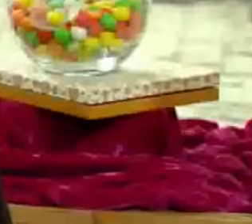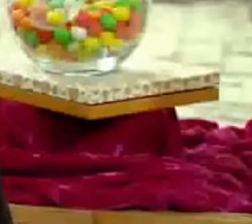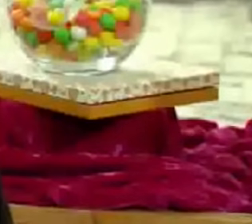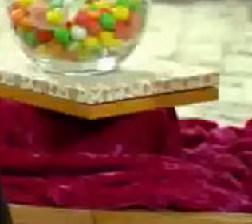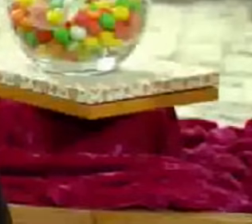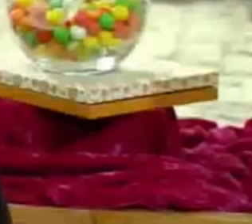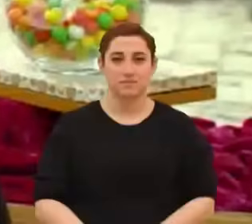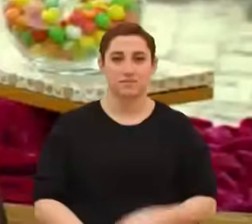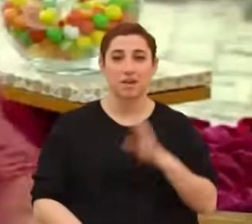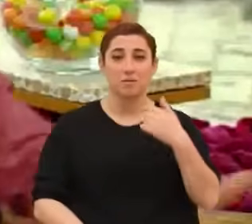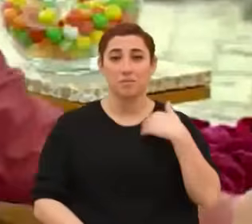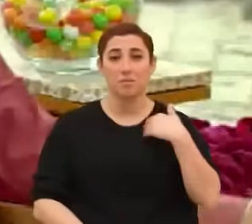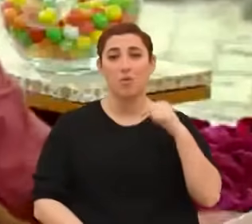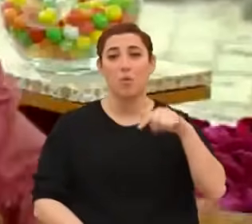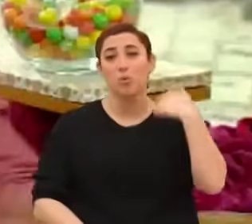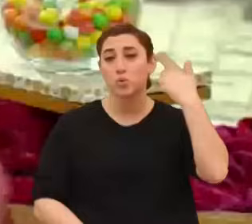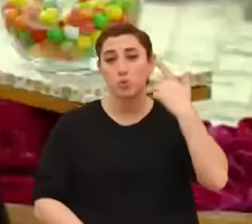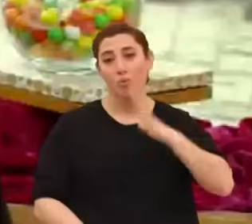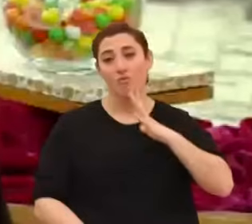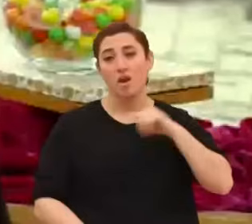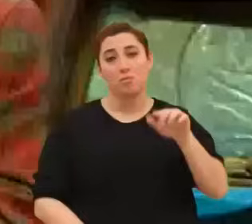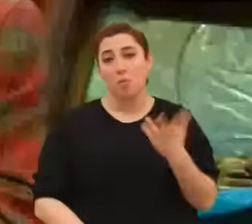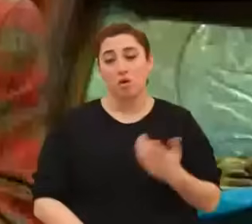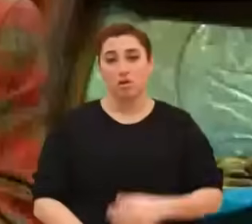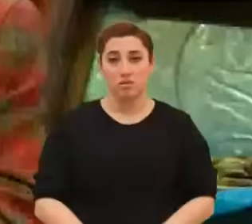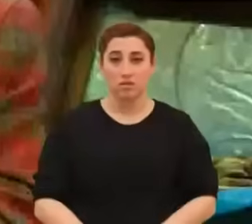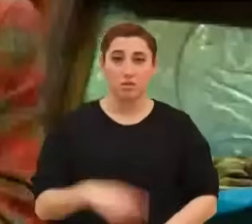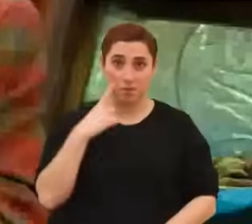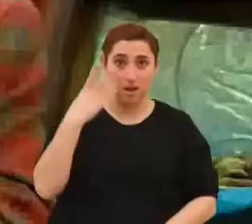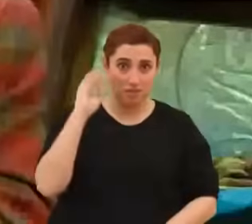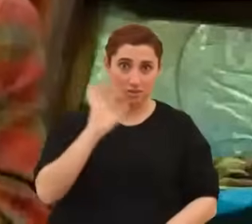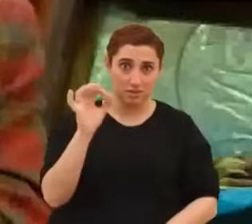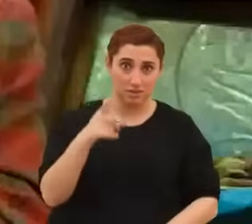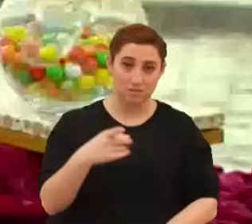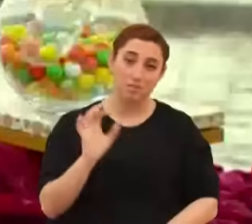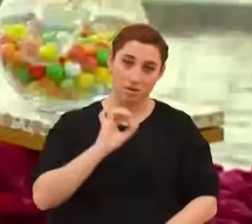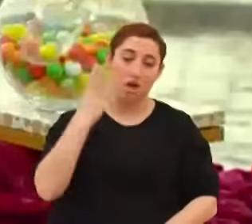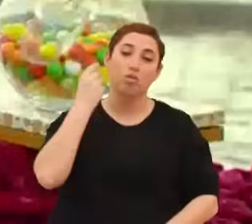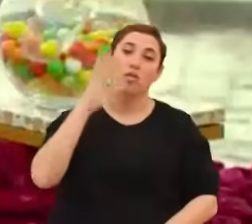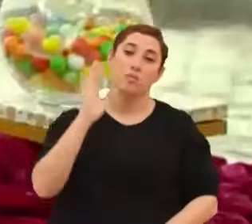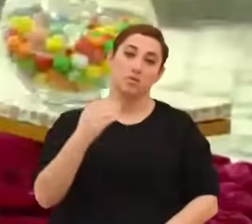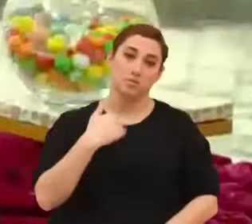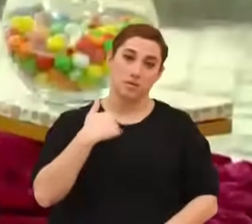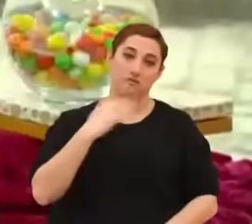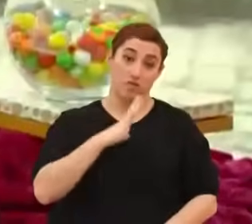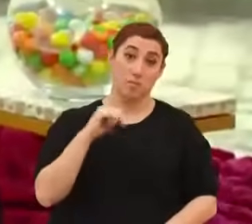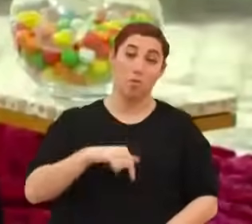Ya hem varım öyleyse düşünüyorum işte nedir yani? Bak anlamadın değil mi? Ya anlamazsın tabii. Varım öyleyse düşünüyorum. Bak şimdi.